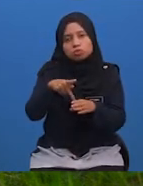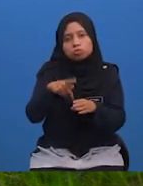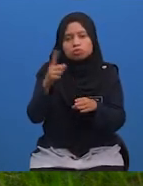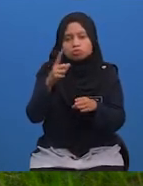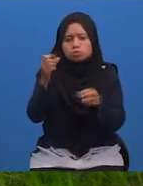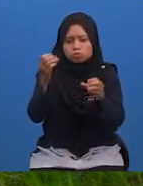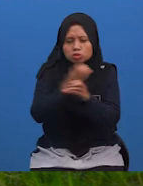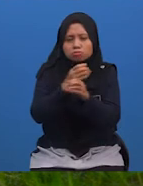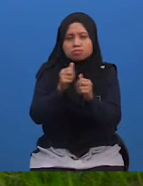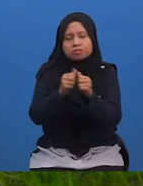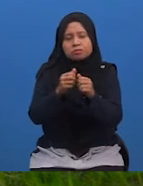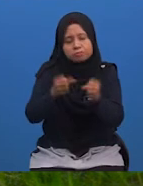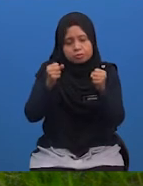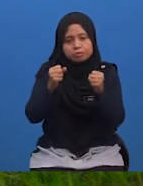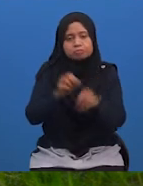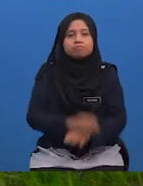cabaran ini dengan tabah.